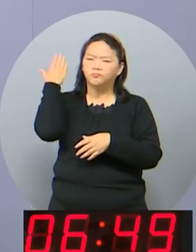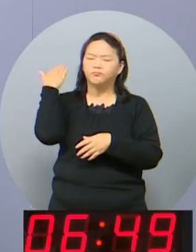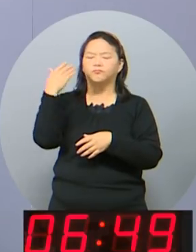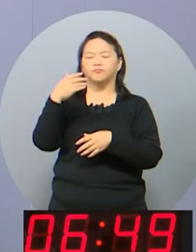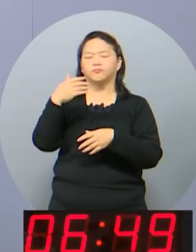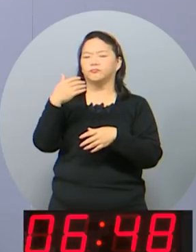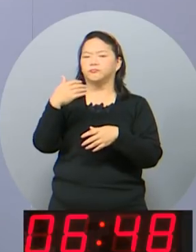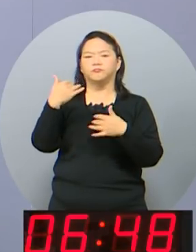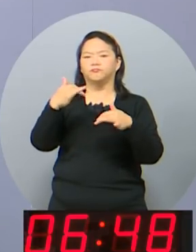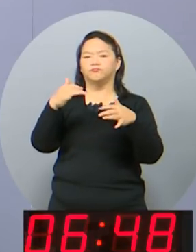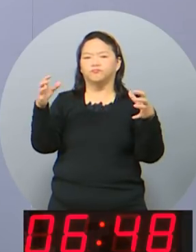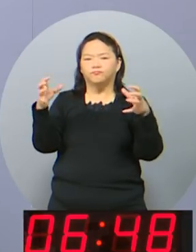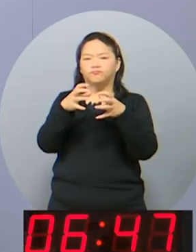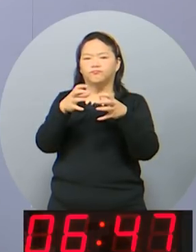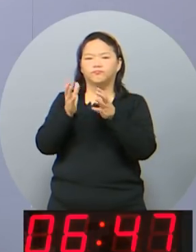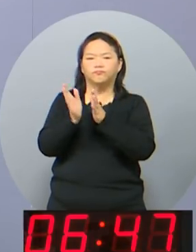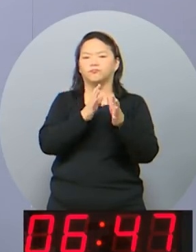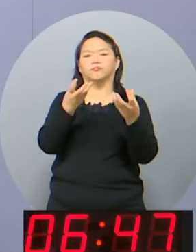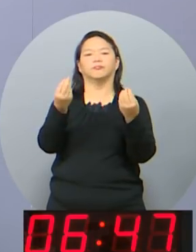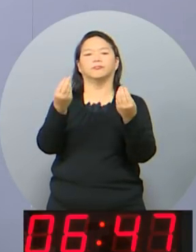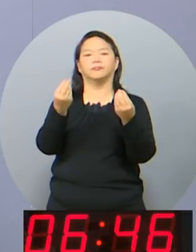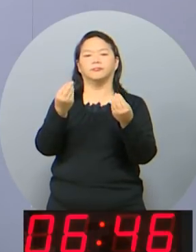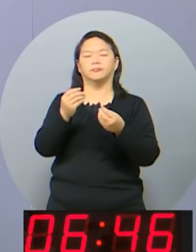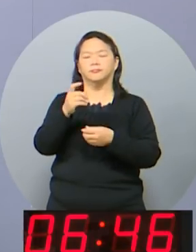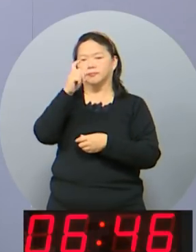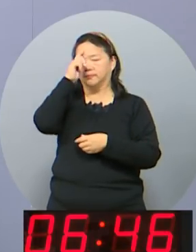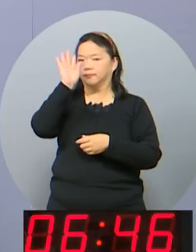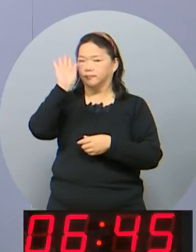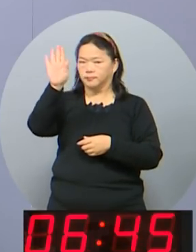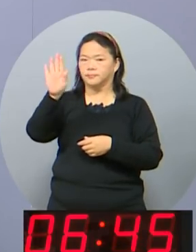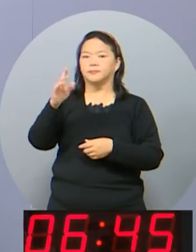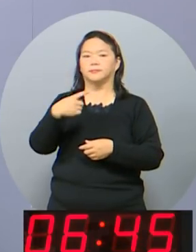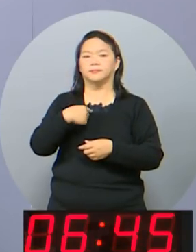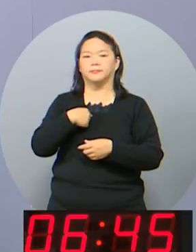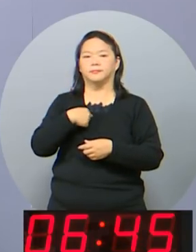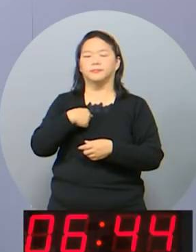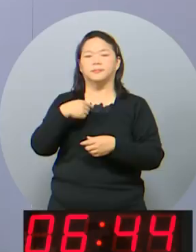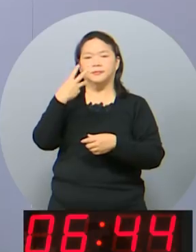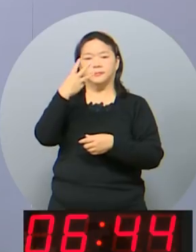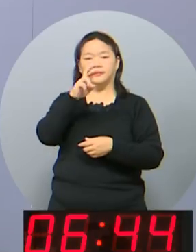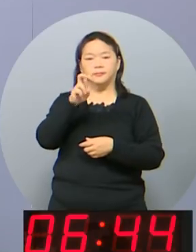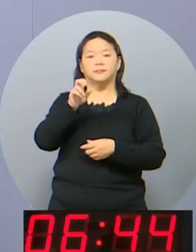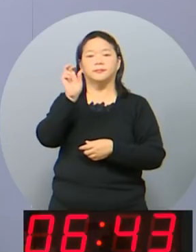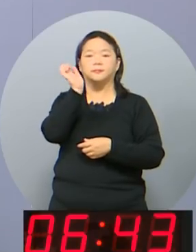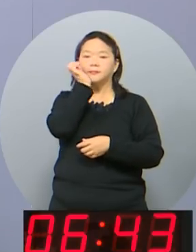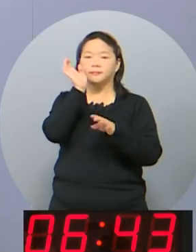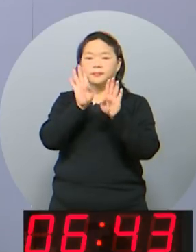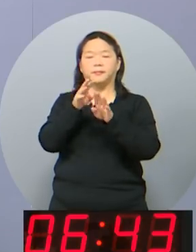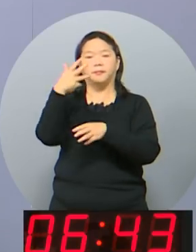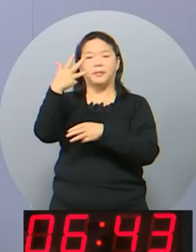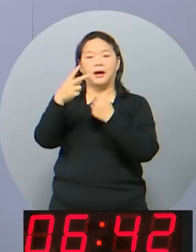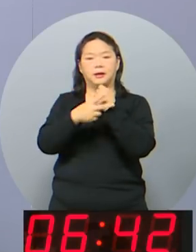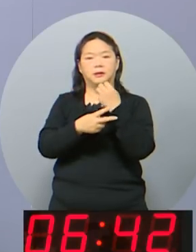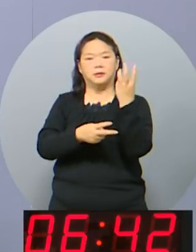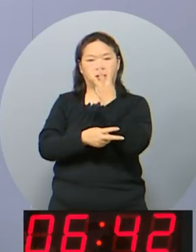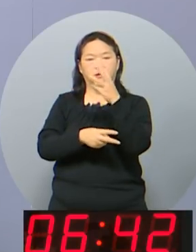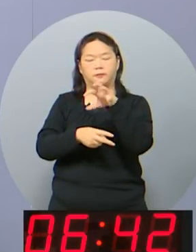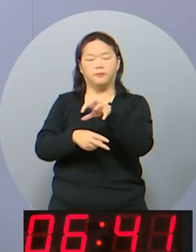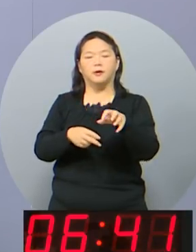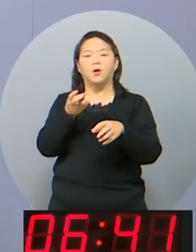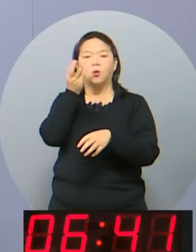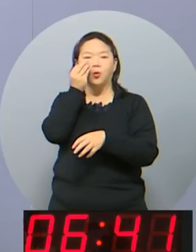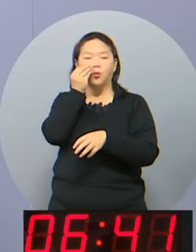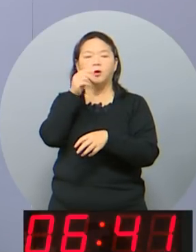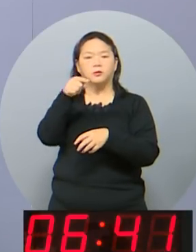个很好的一个统整，所以未来伟杰一定会在三芝、石门、八里地区，在这个观光上